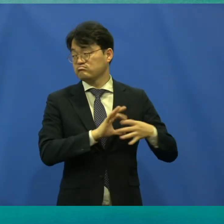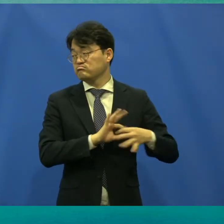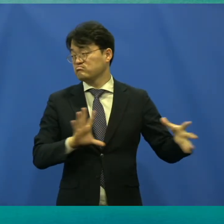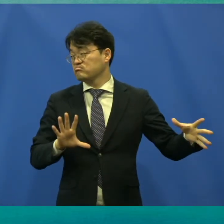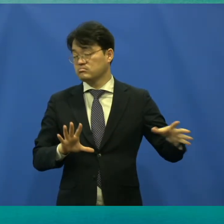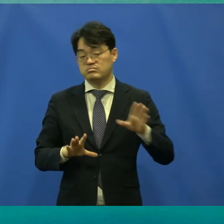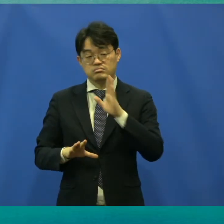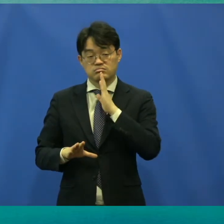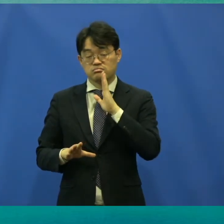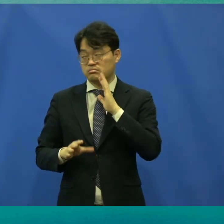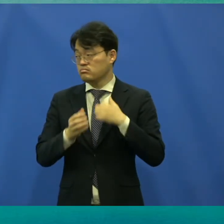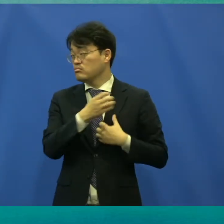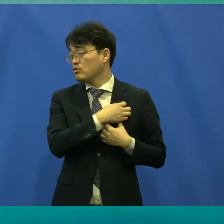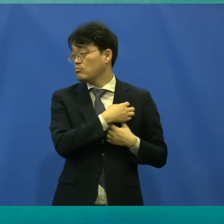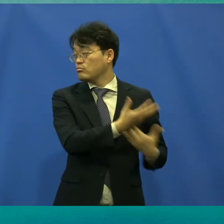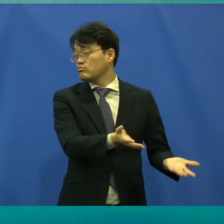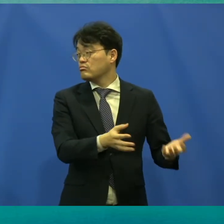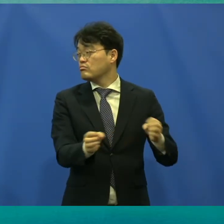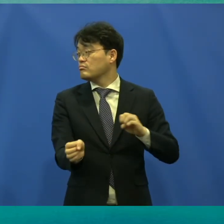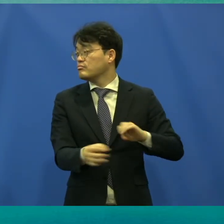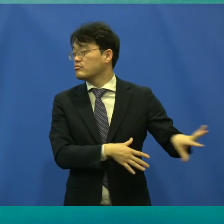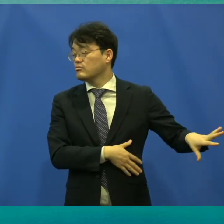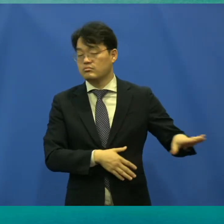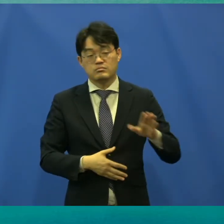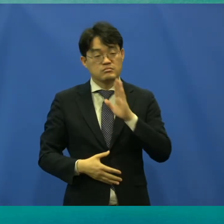내버려 두는 거예요.